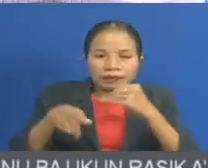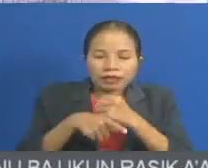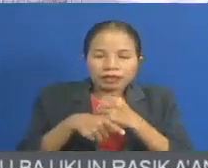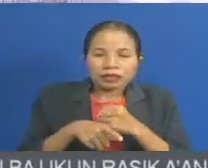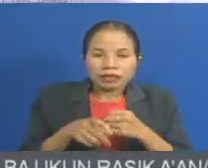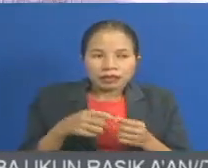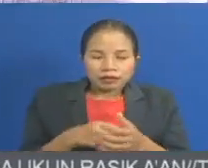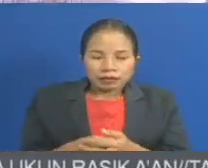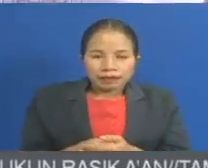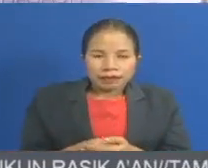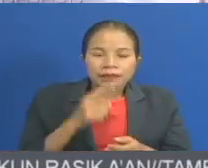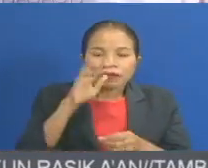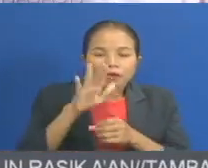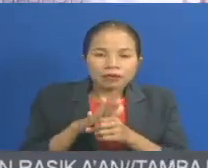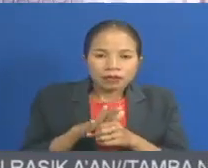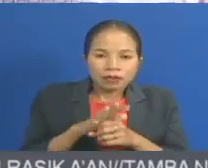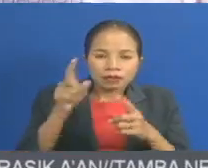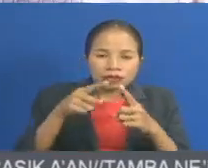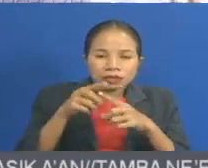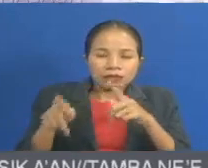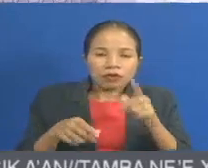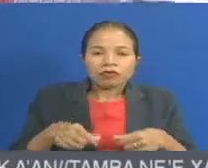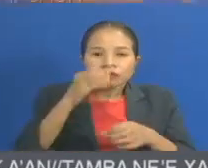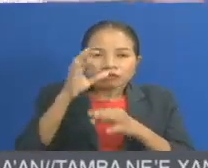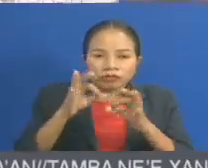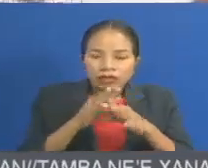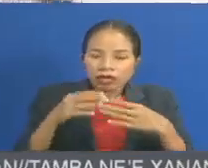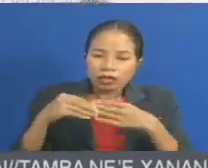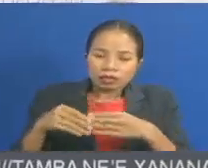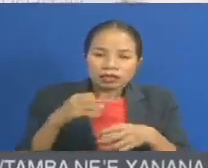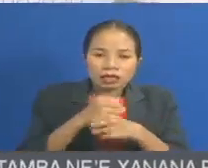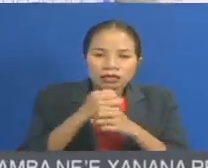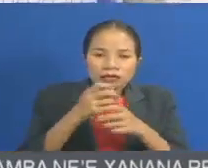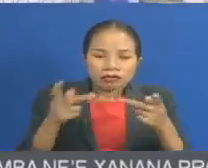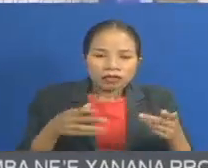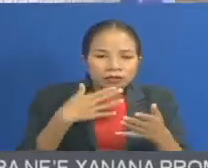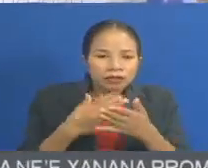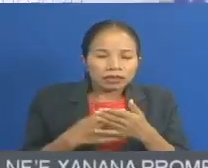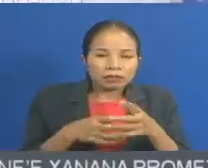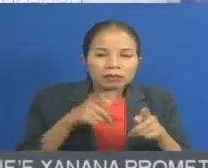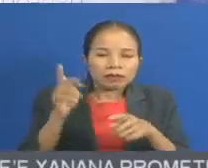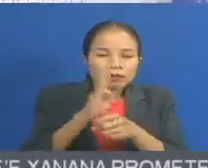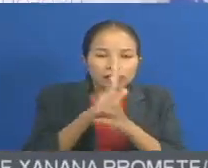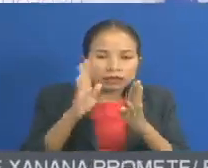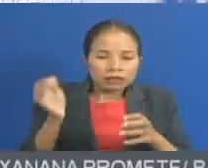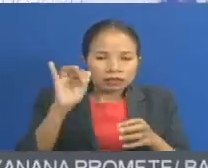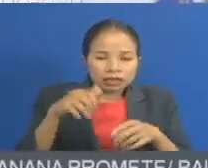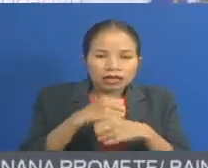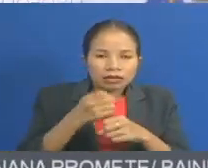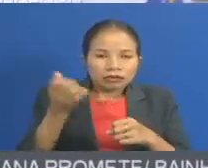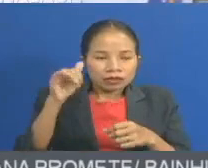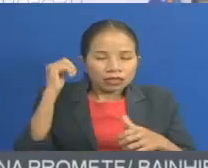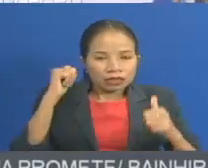Francisco Guterres Manubui, promete, bahira povo tau fiar ukun, maka se cria condição nebe digno ba negociante ambulante Sire, nebe halau Sire